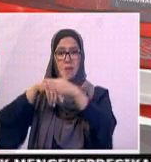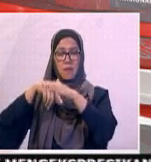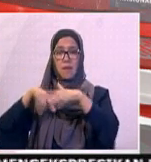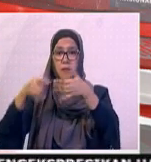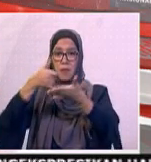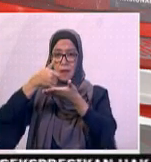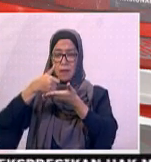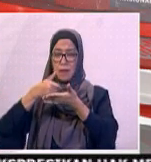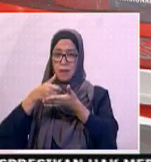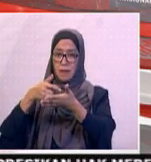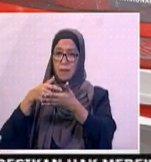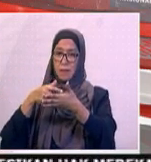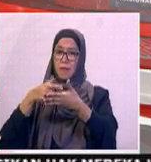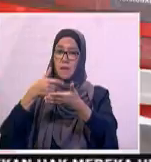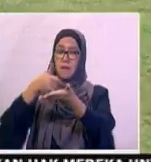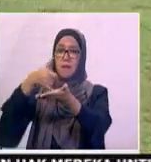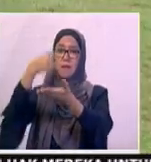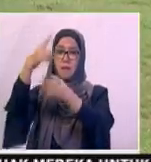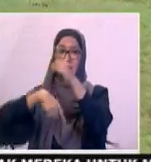2020.